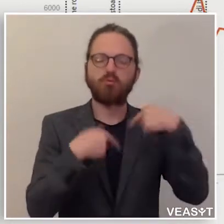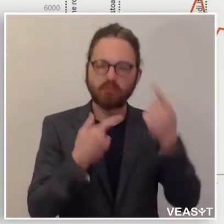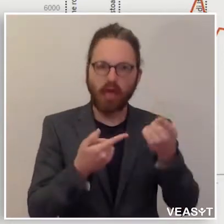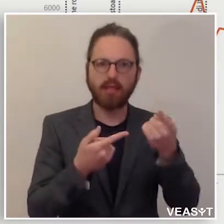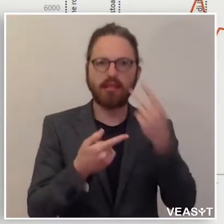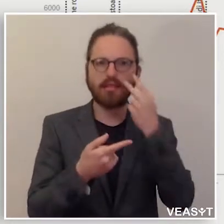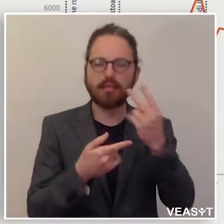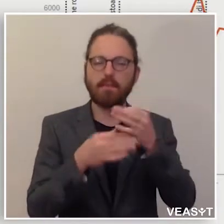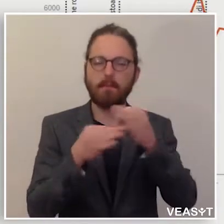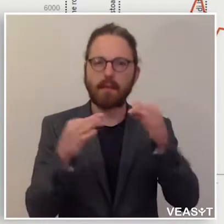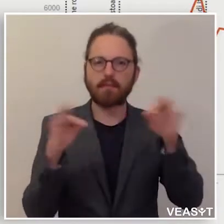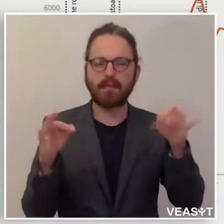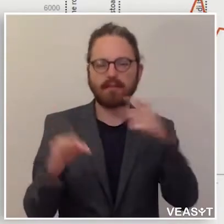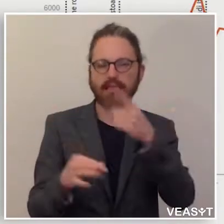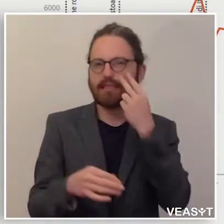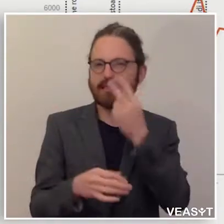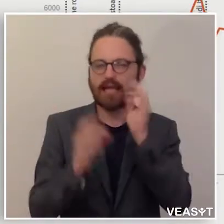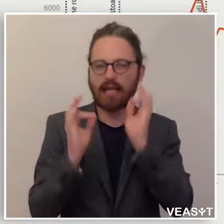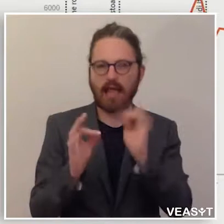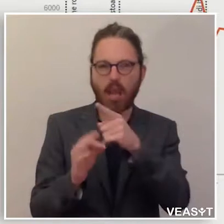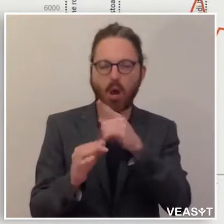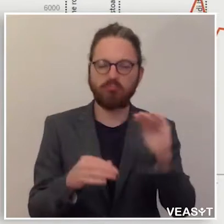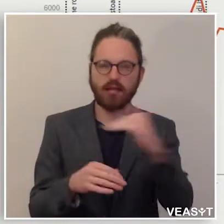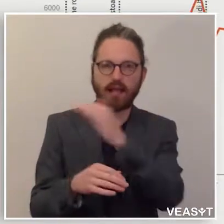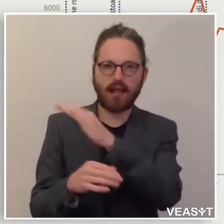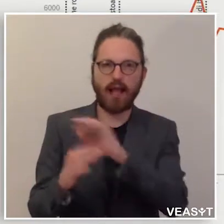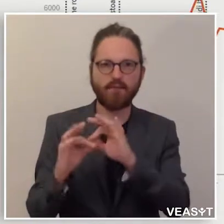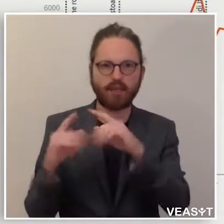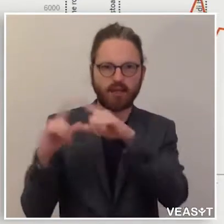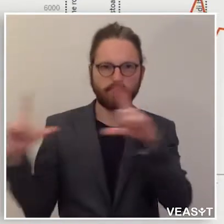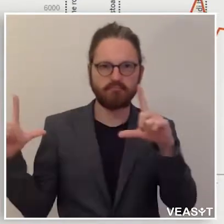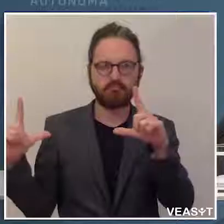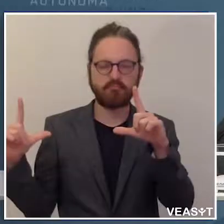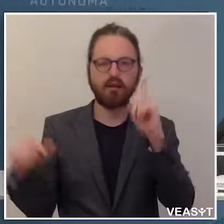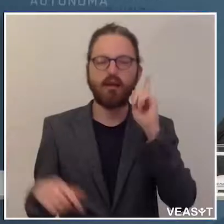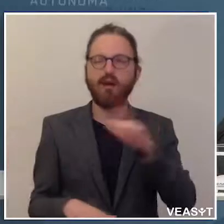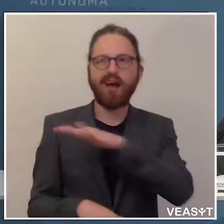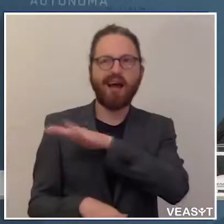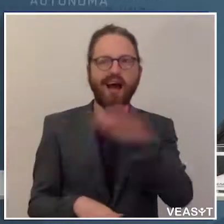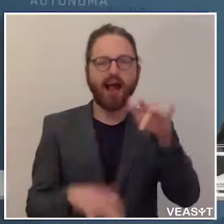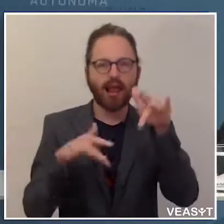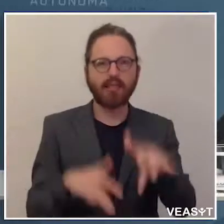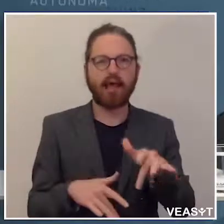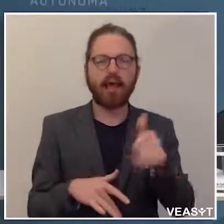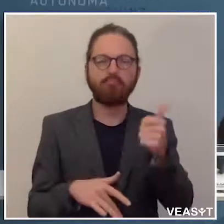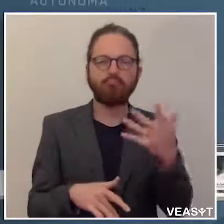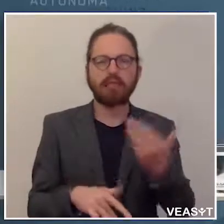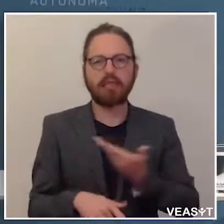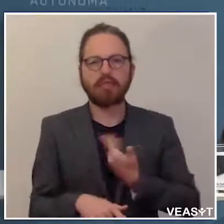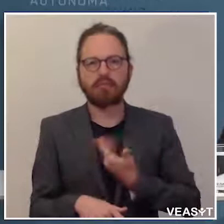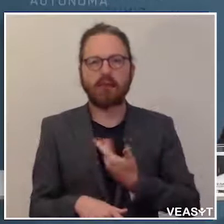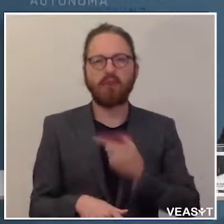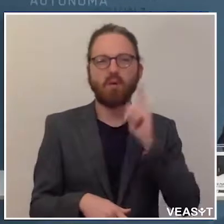scelta si badi grafica linee di film